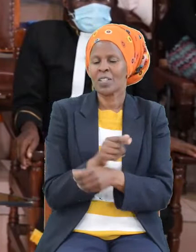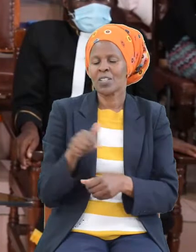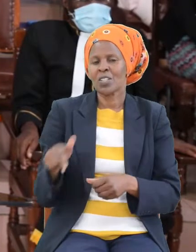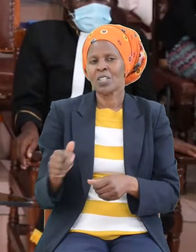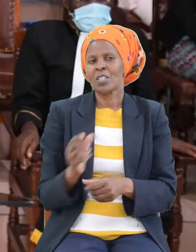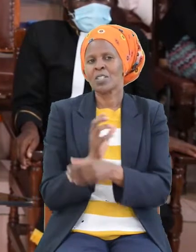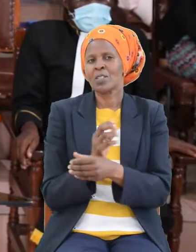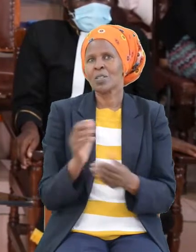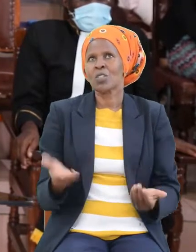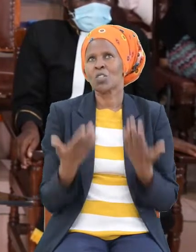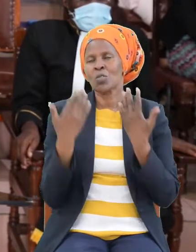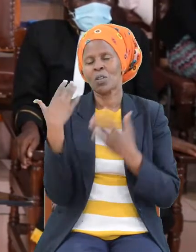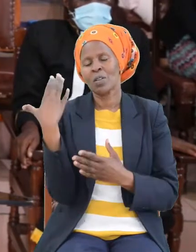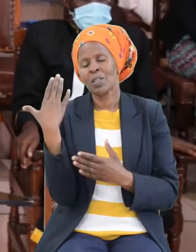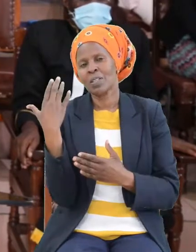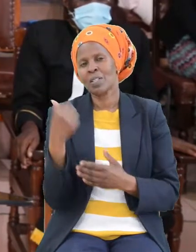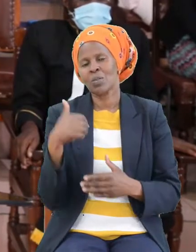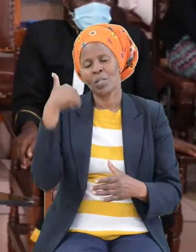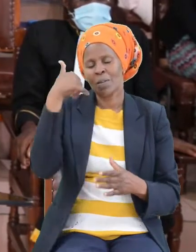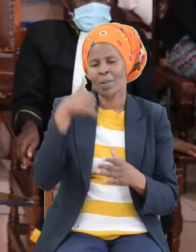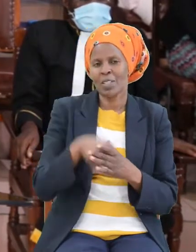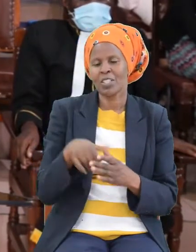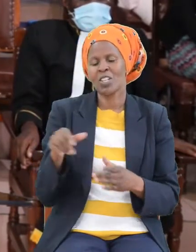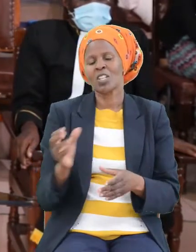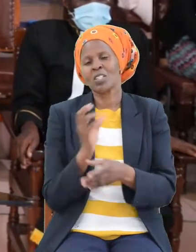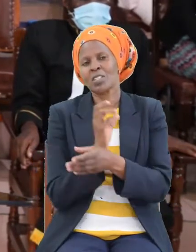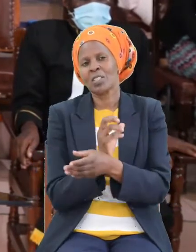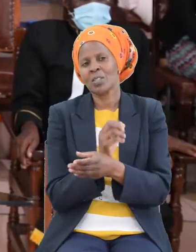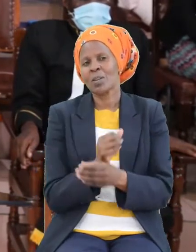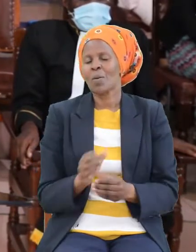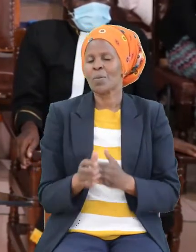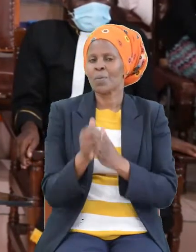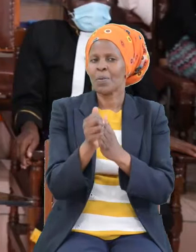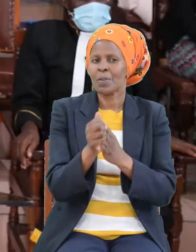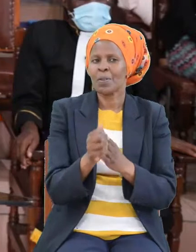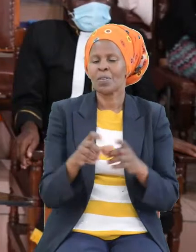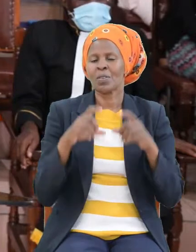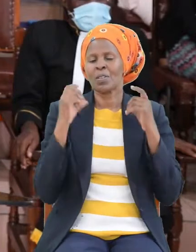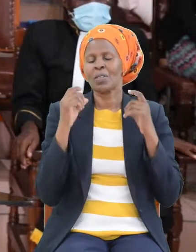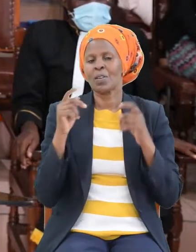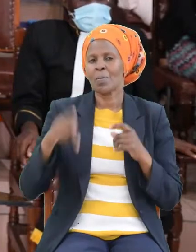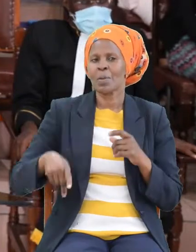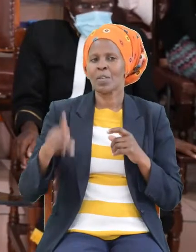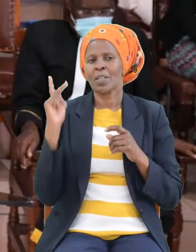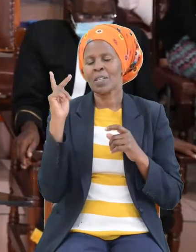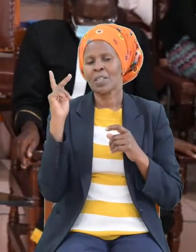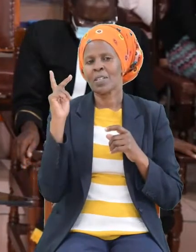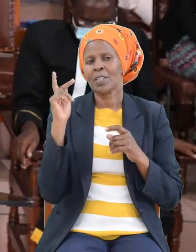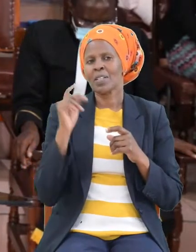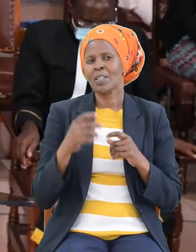Bwana mikononi mwako. Tukikumbuka hii kanisa yetu tunaongozwa na mchungaji wetu Reverend PK Jehova